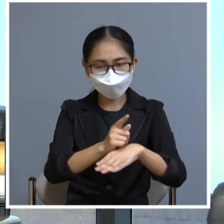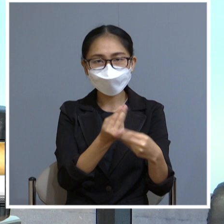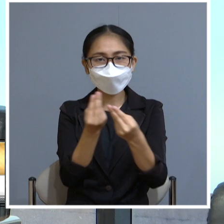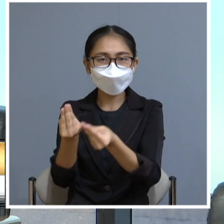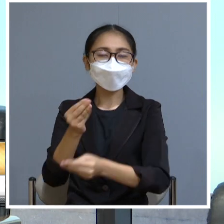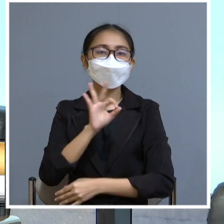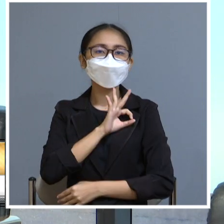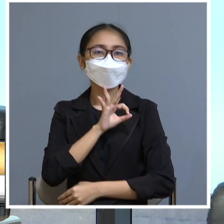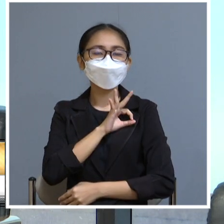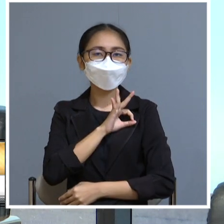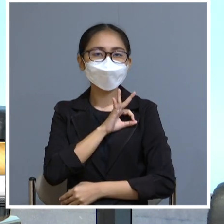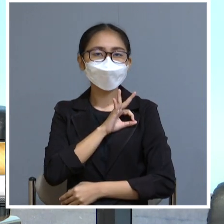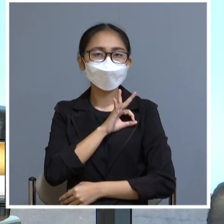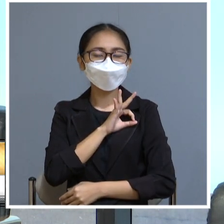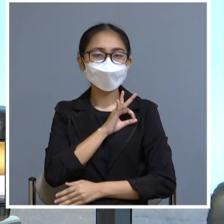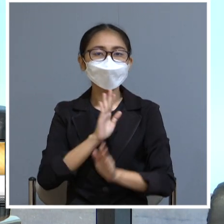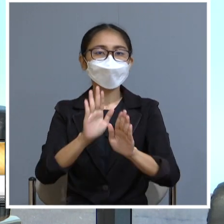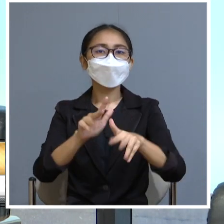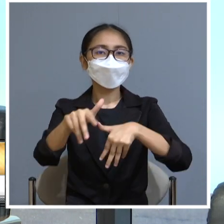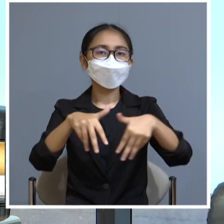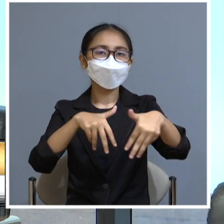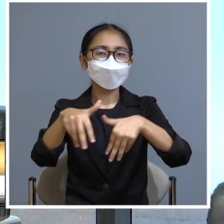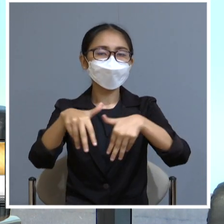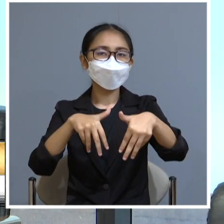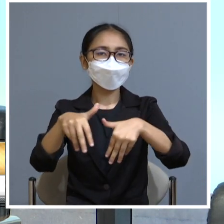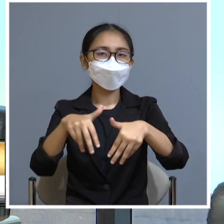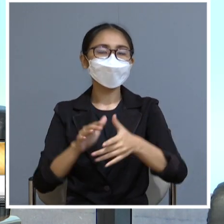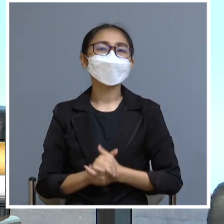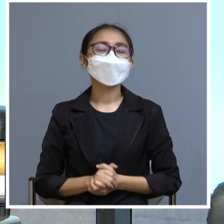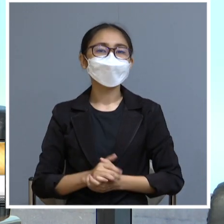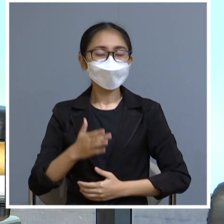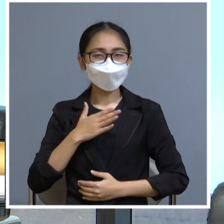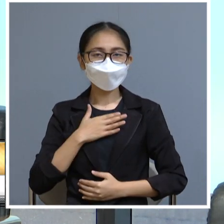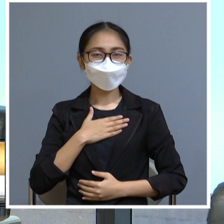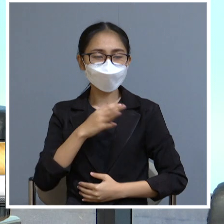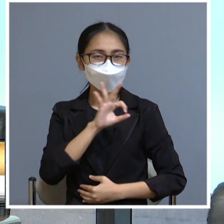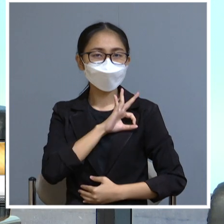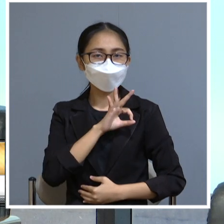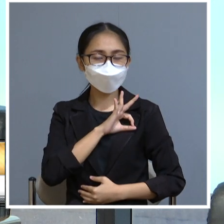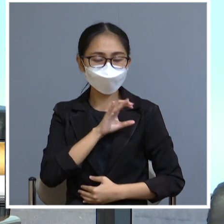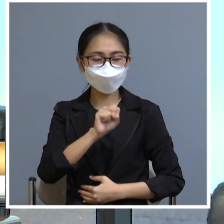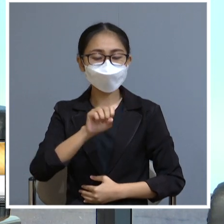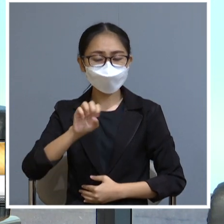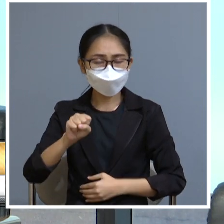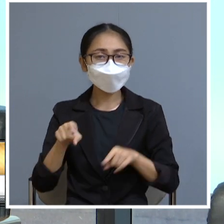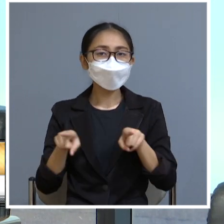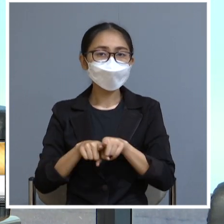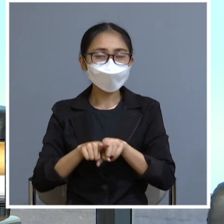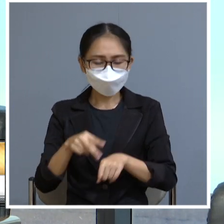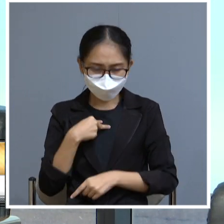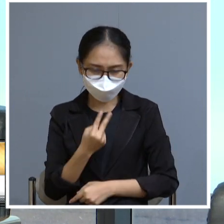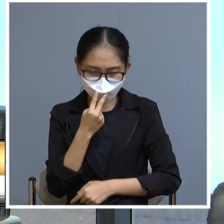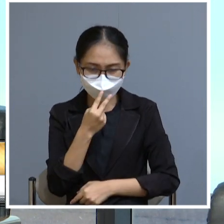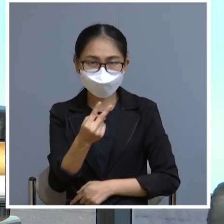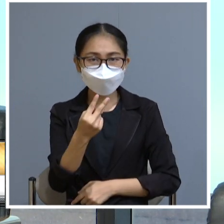สมาชิกแล้วกไปยัพี่น้องประชาชนในเขตพื้นที่ด้วย โตผมเองกเปสมาชกพารผู้ทนตัรัี่เช่นกันเวลาเห็น